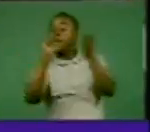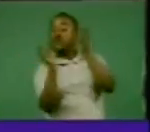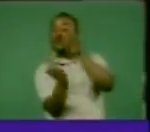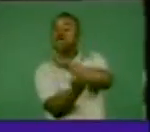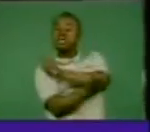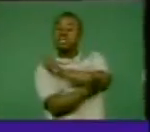Mapinduzi